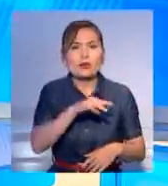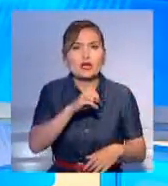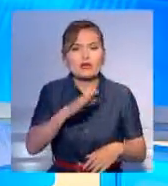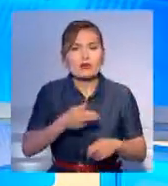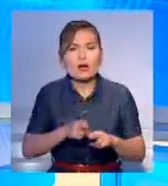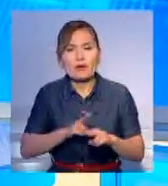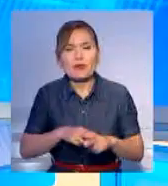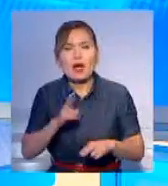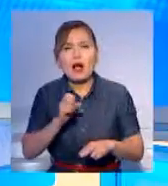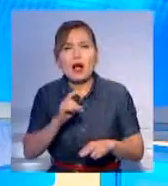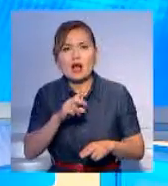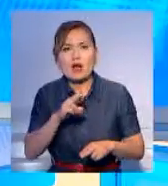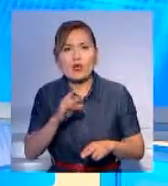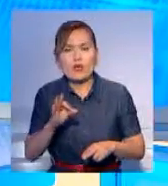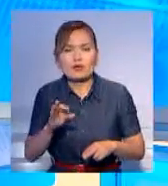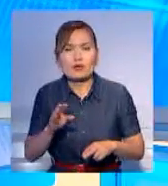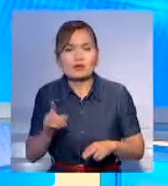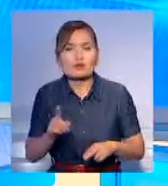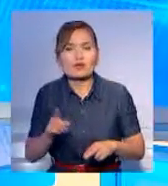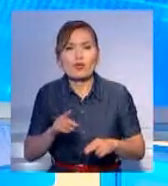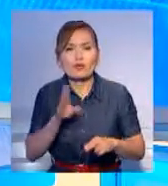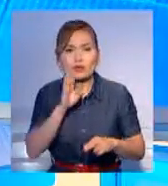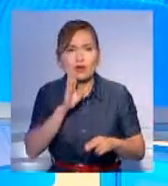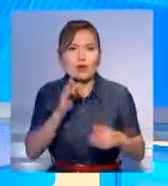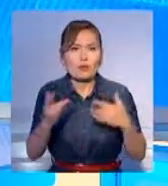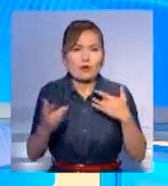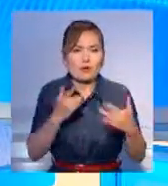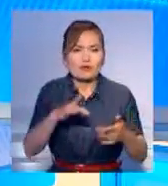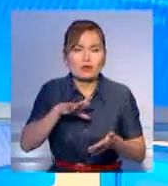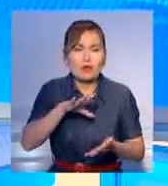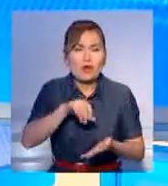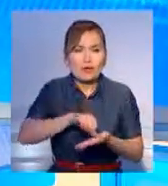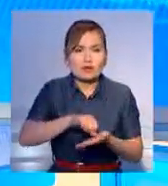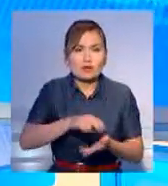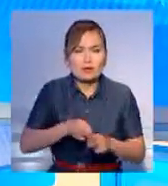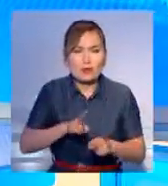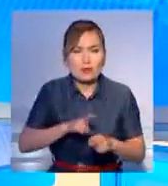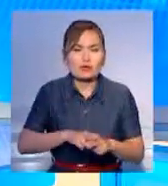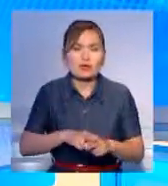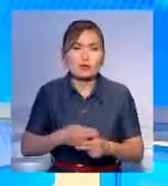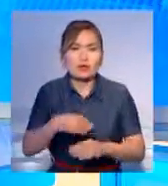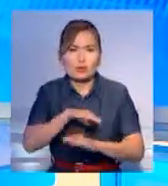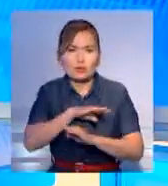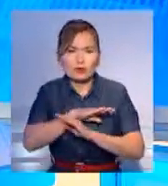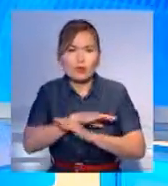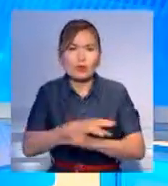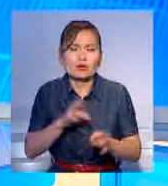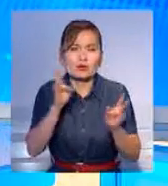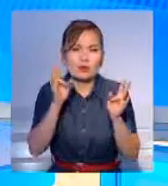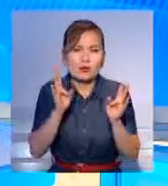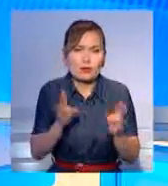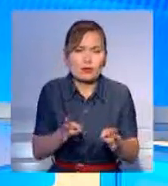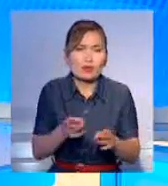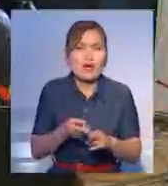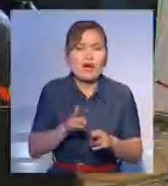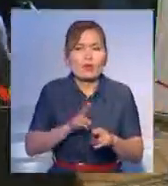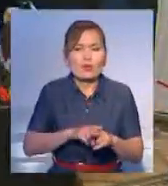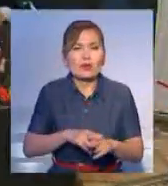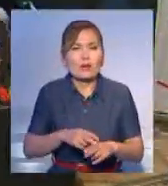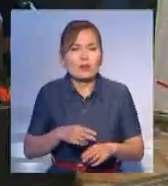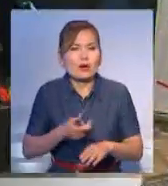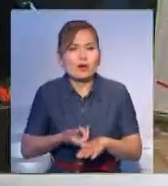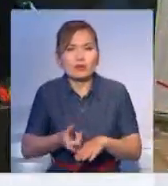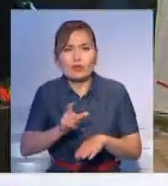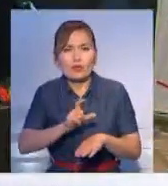Қарагөз спектакліндегі Қарагөзді айтуға болады. Ал кейіпкерлерінің жан қайғысын ауыр тағдырын, психологиялық жай-күйін